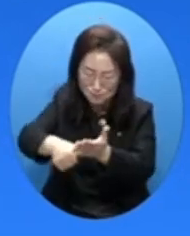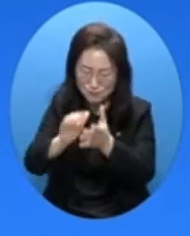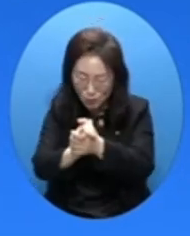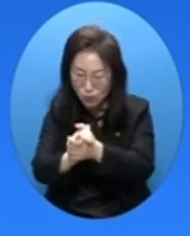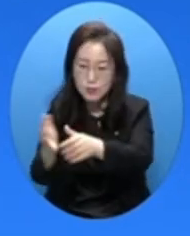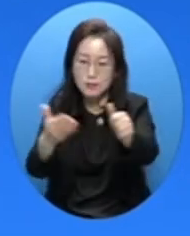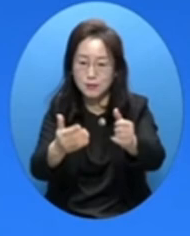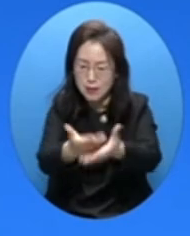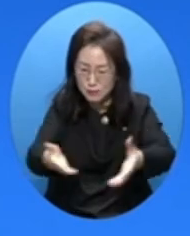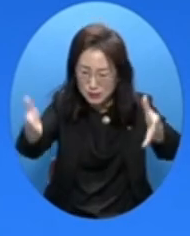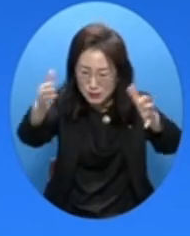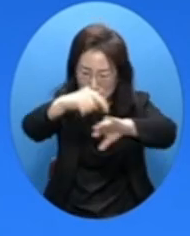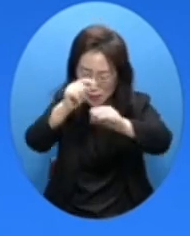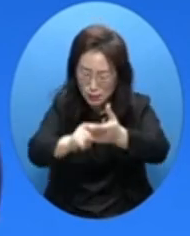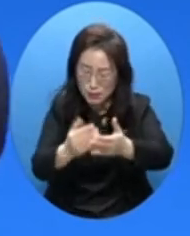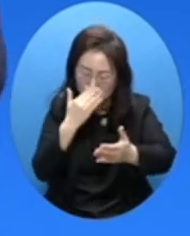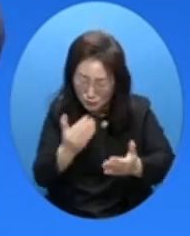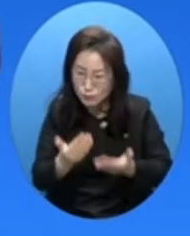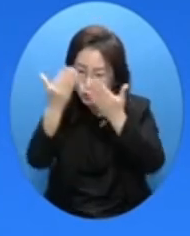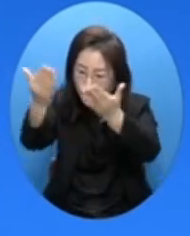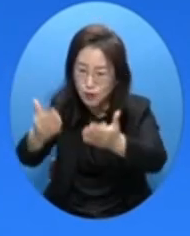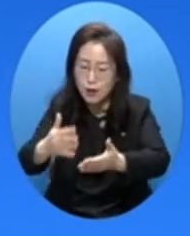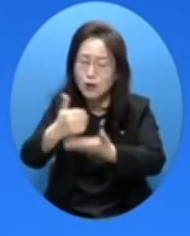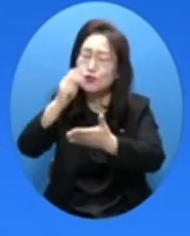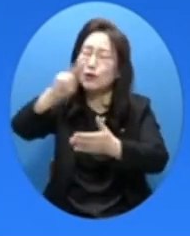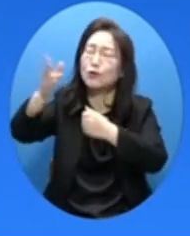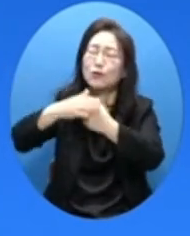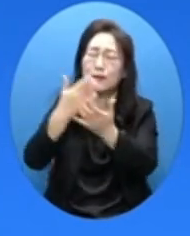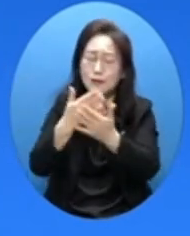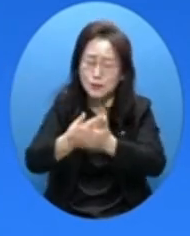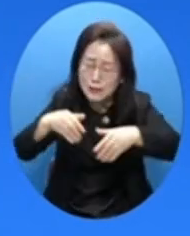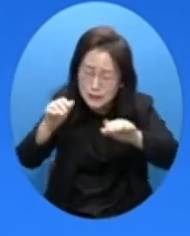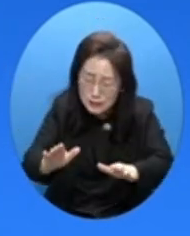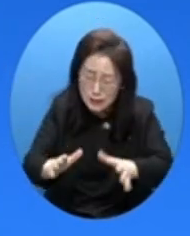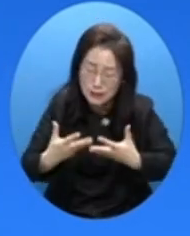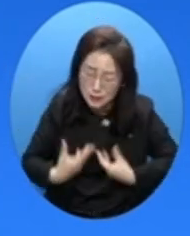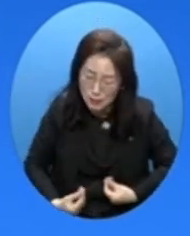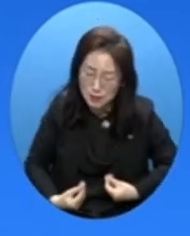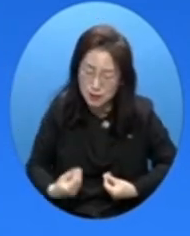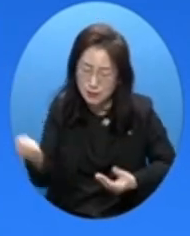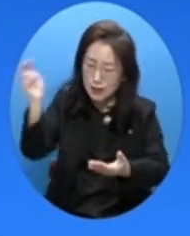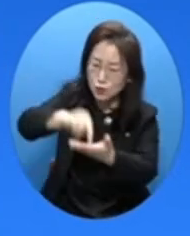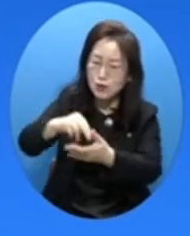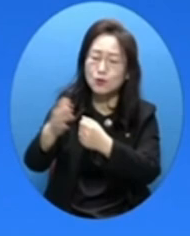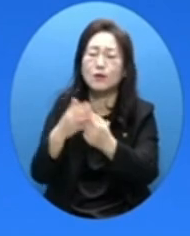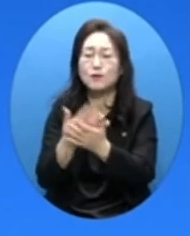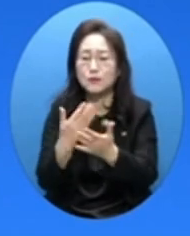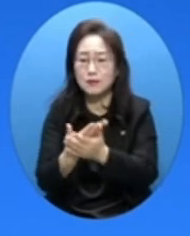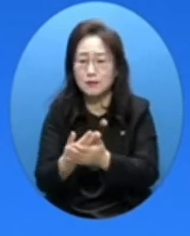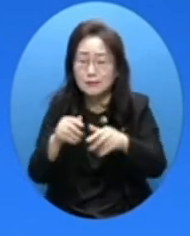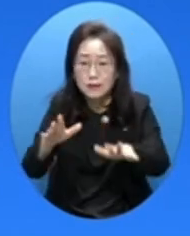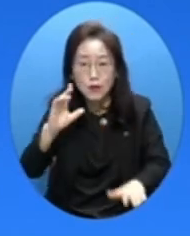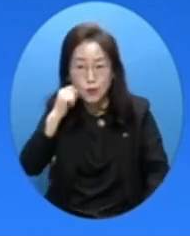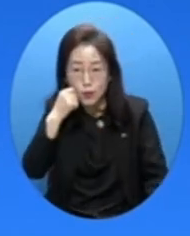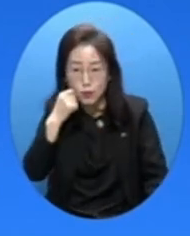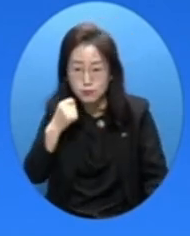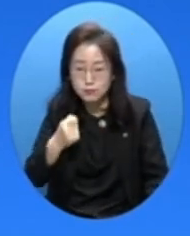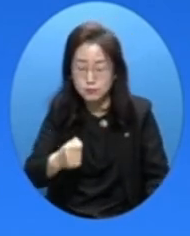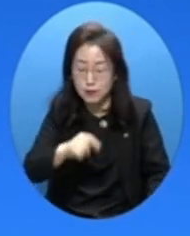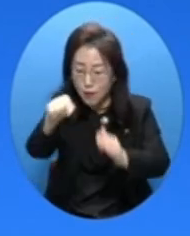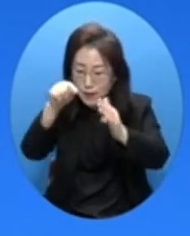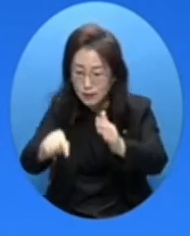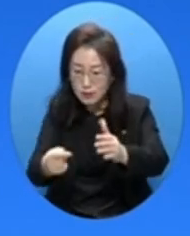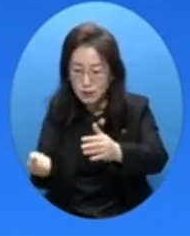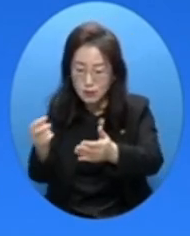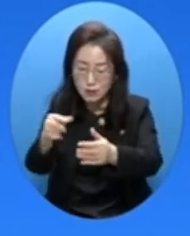빈 그릇을 내어놓으시기 바랍니다. 주여 나를 도와주옵소서. 이 절망의 자리에서 나를 일으켜주옵소서. 이 어려운 상황에서 나를